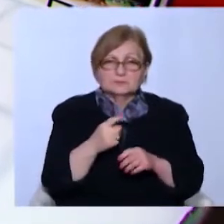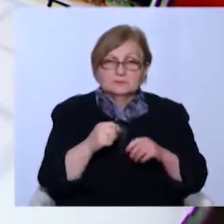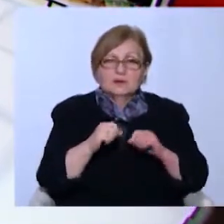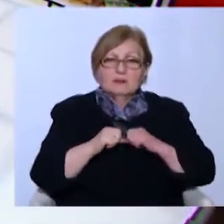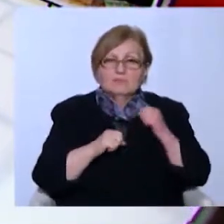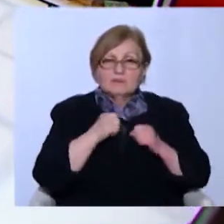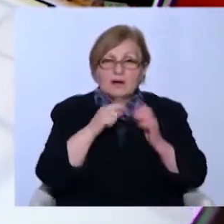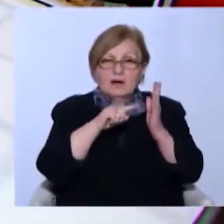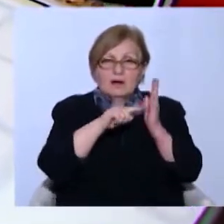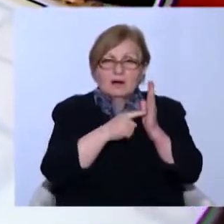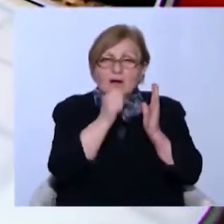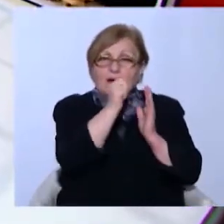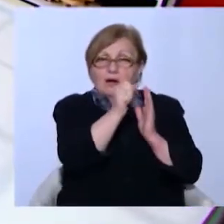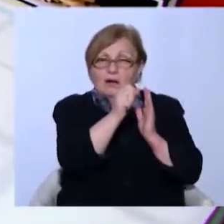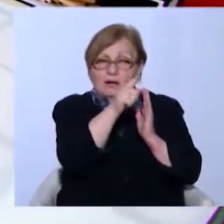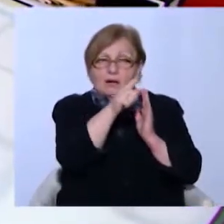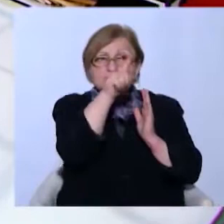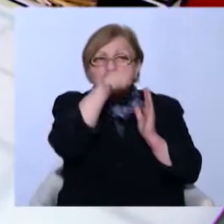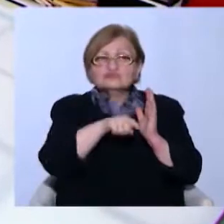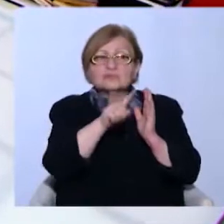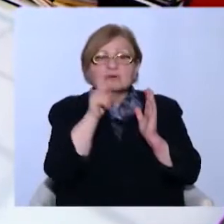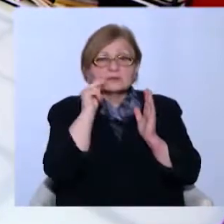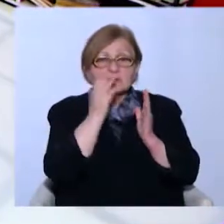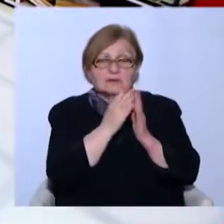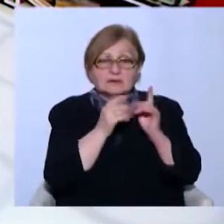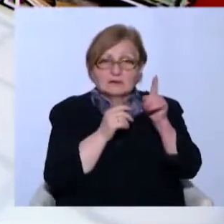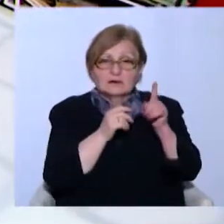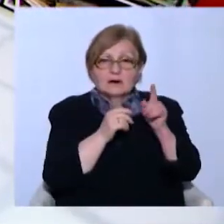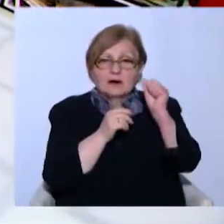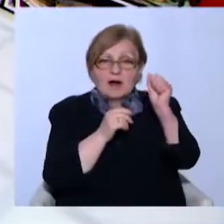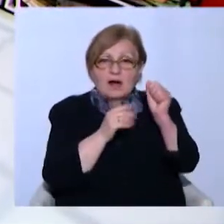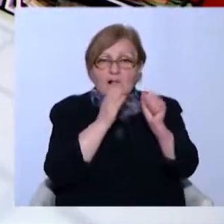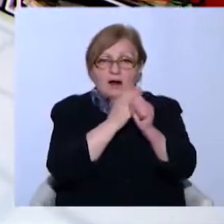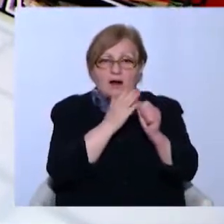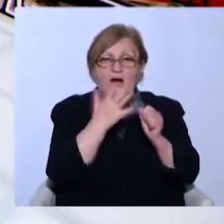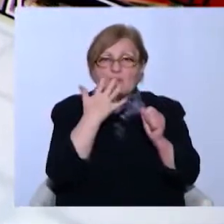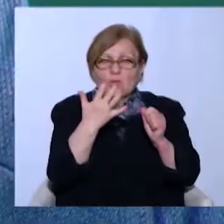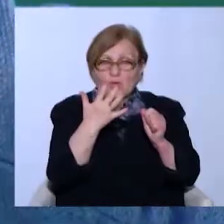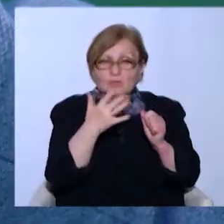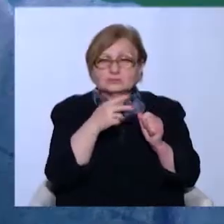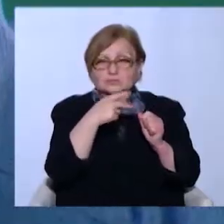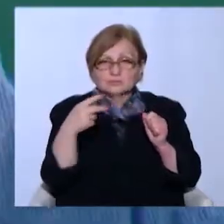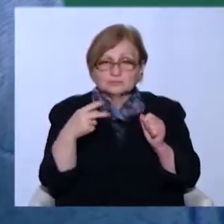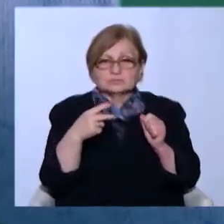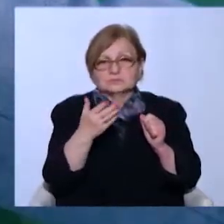აწერტილის კოორდინატების საშუალებით. რადგან აწერტილი ამ წფეზე მდებარეობს 5 უდრის